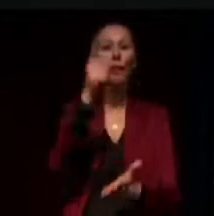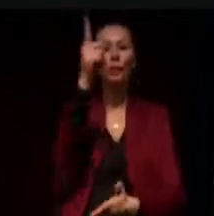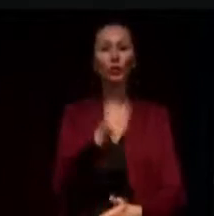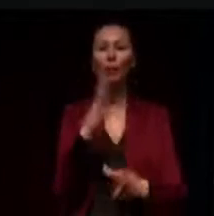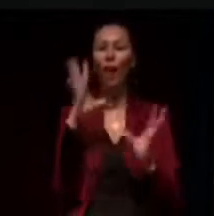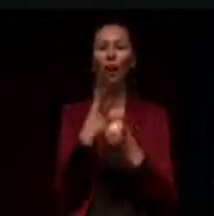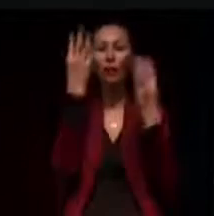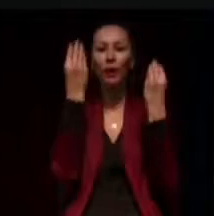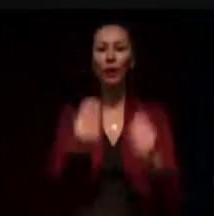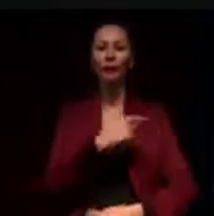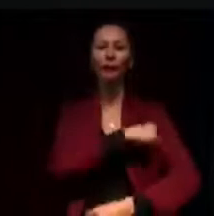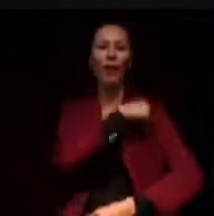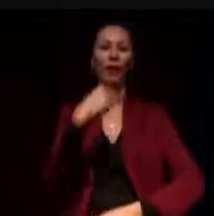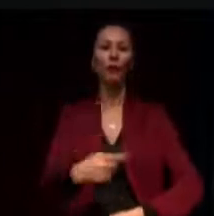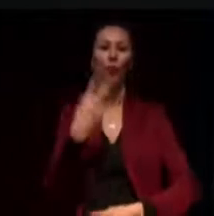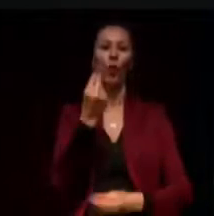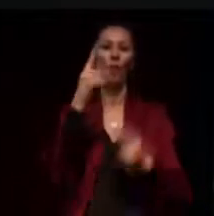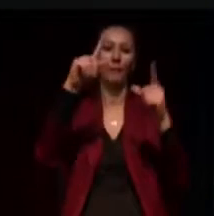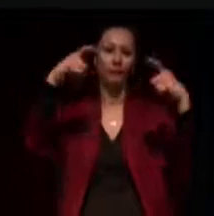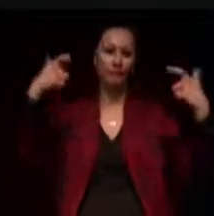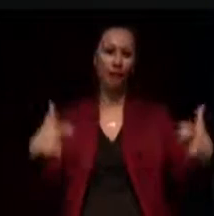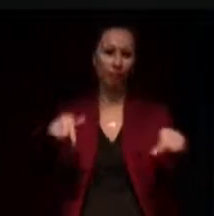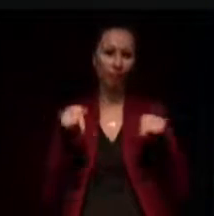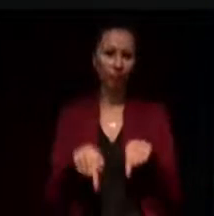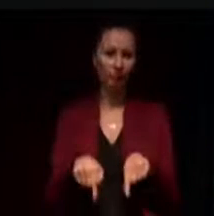yüzdesi en iyi derecede olan bir kenttir.